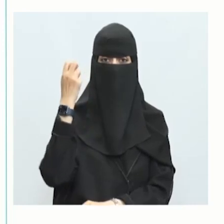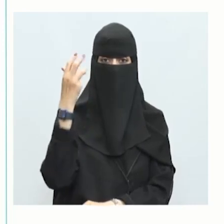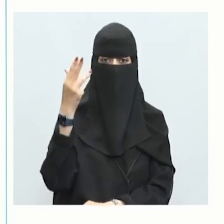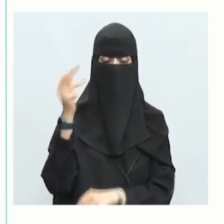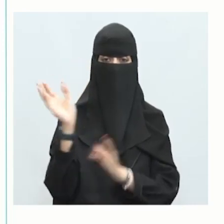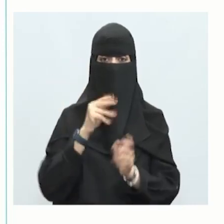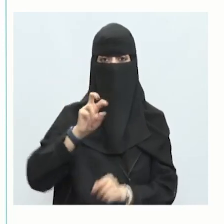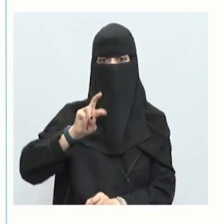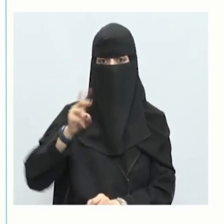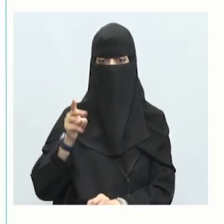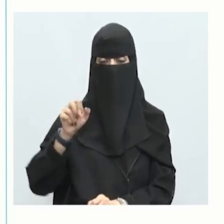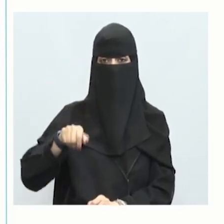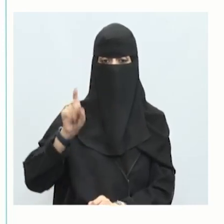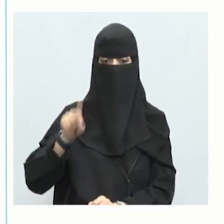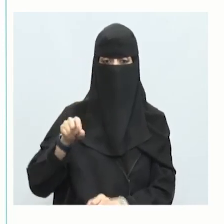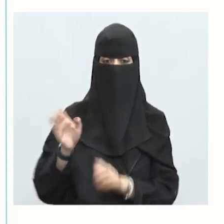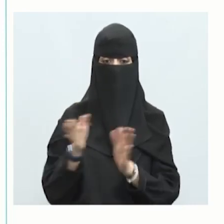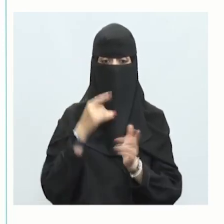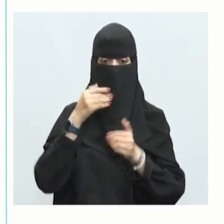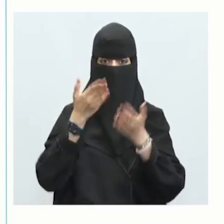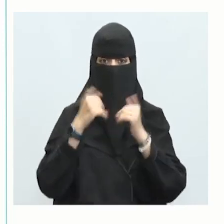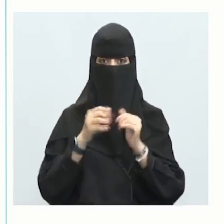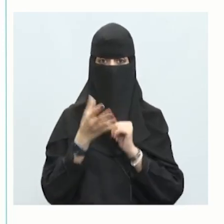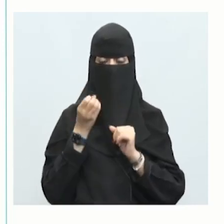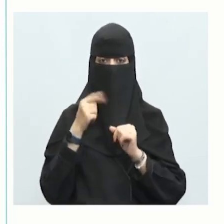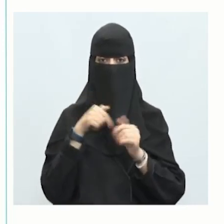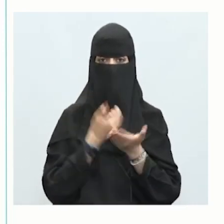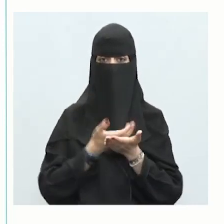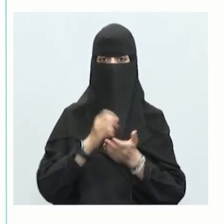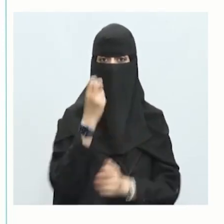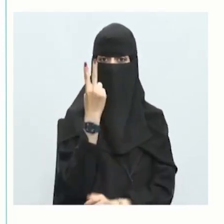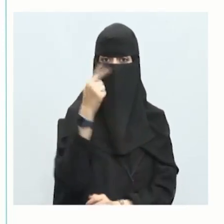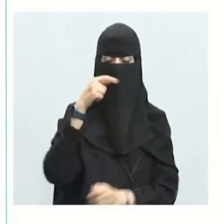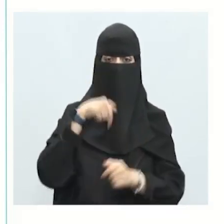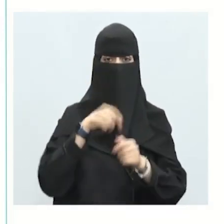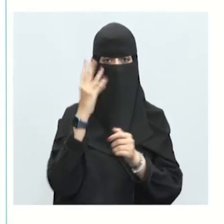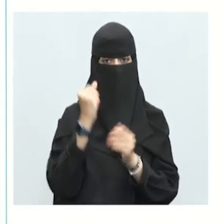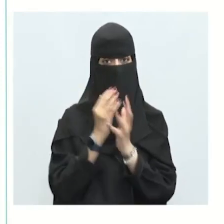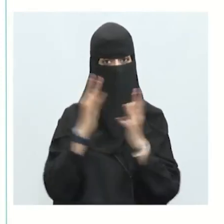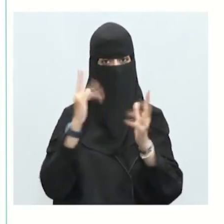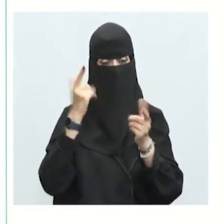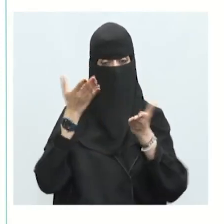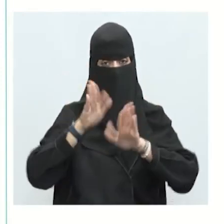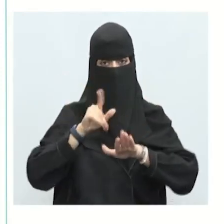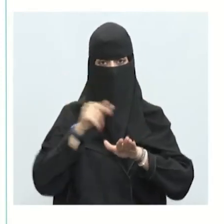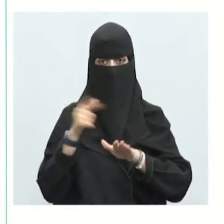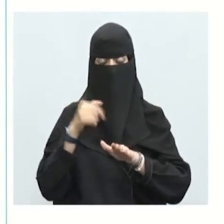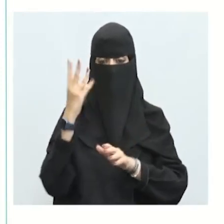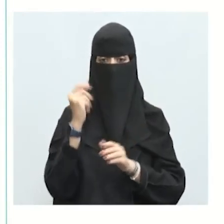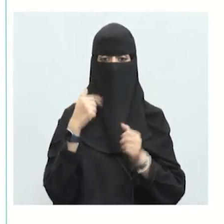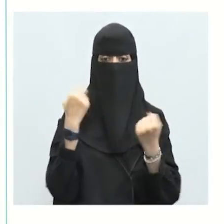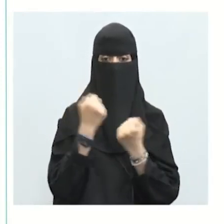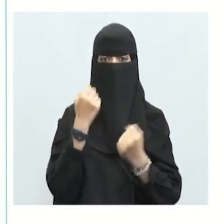ثم انتر يظهر لنا الناتج هو 12 وهو اكبر عدد بين الاعداد عندنا